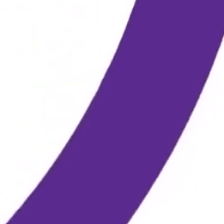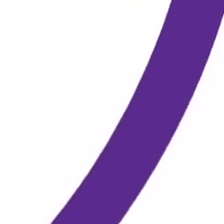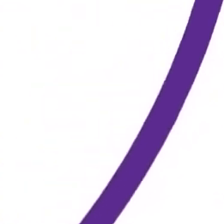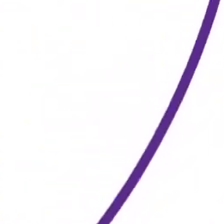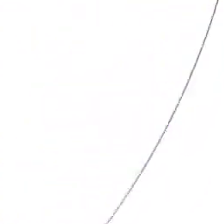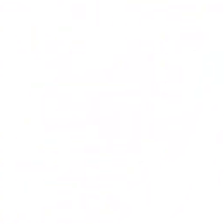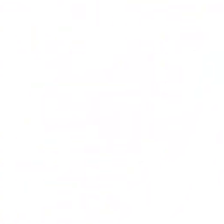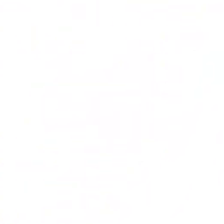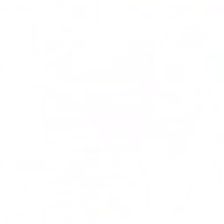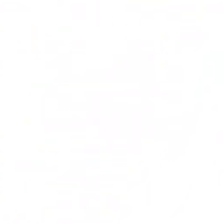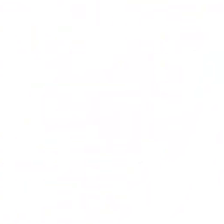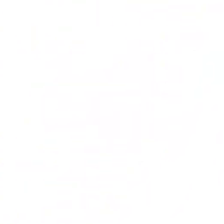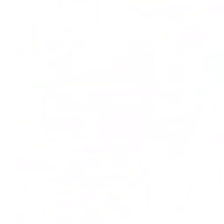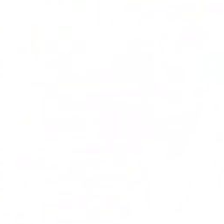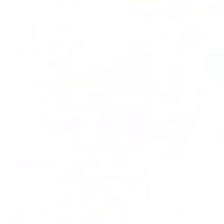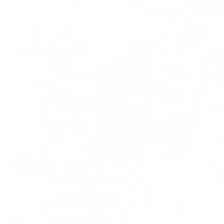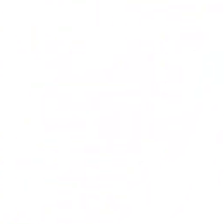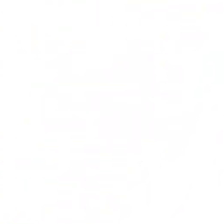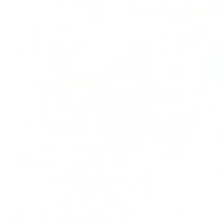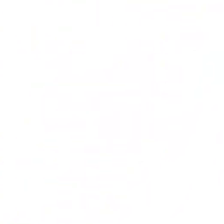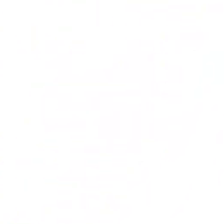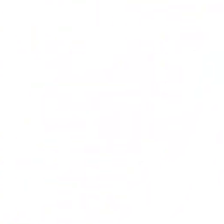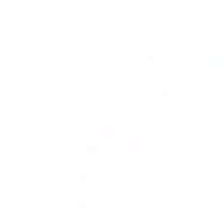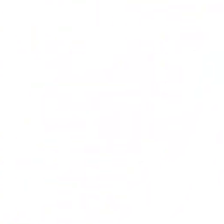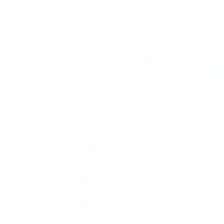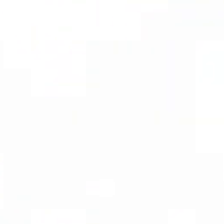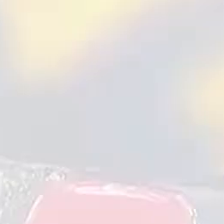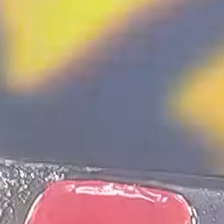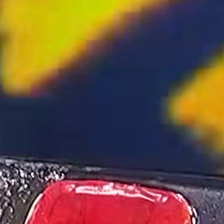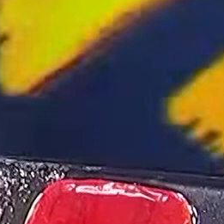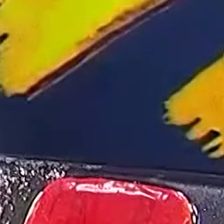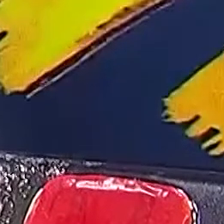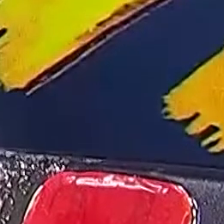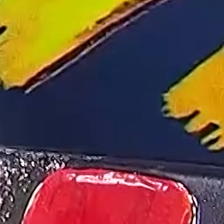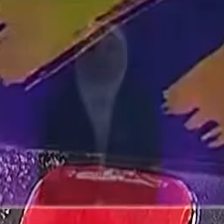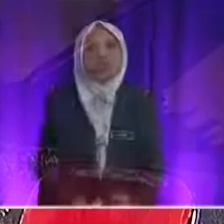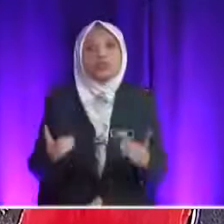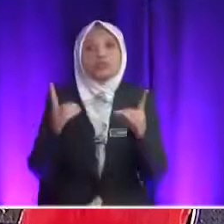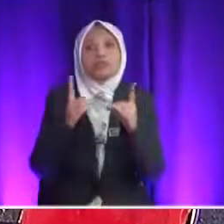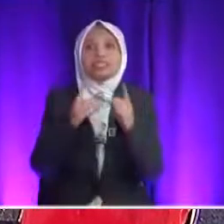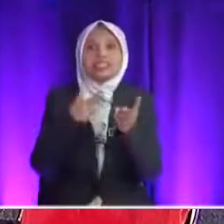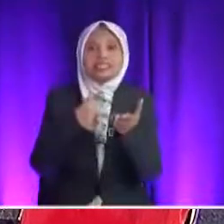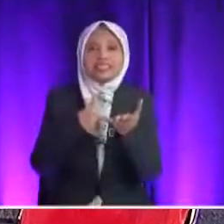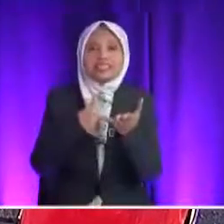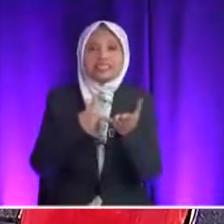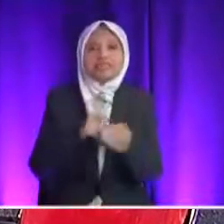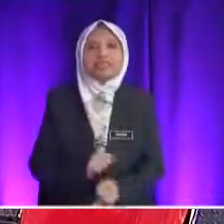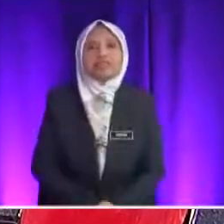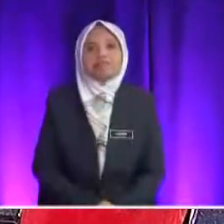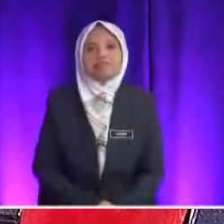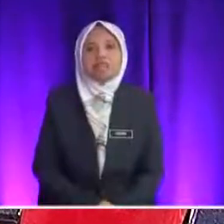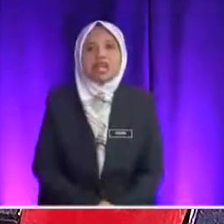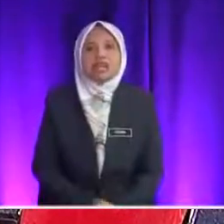Hai Sidik TV GPM selama kembali menonton directv GPM